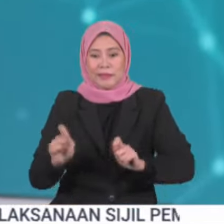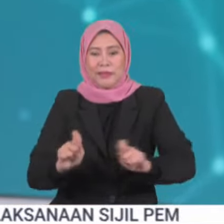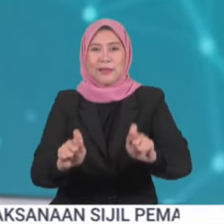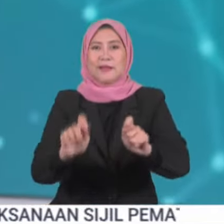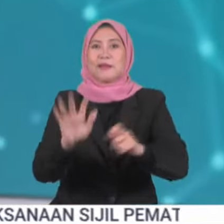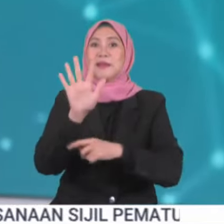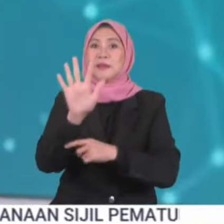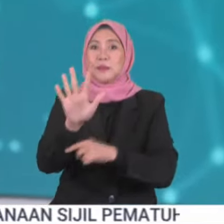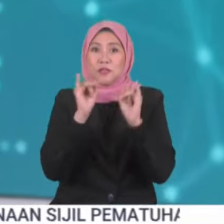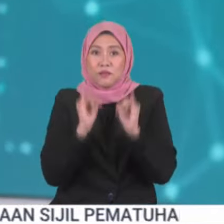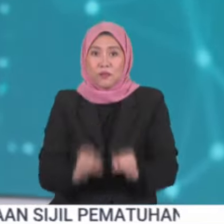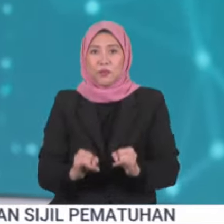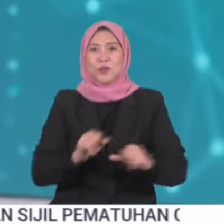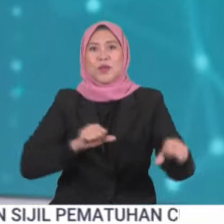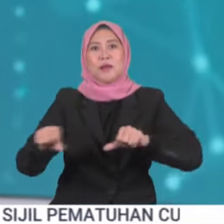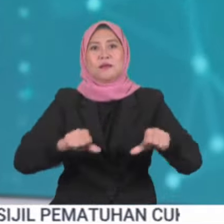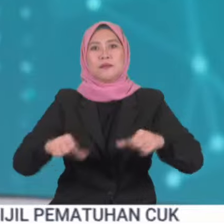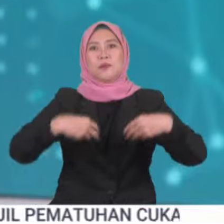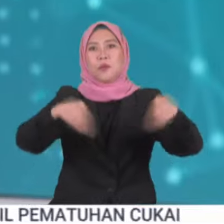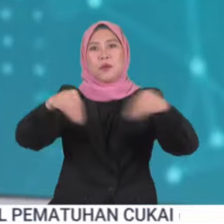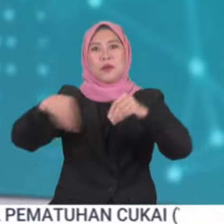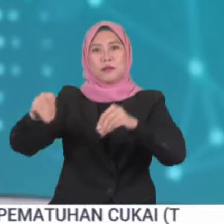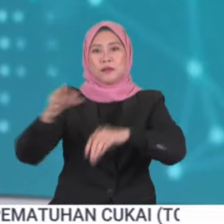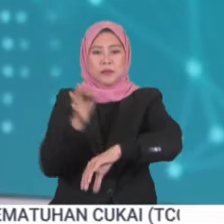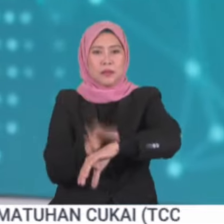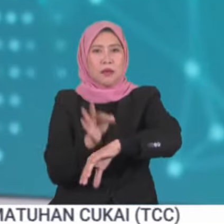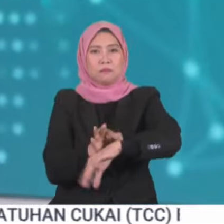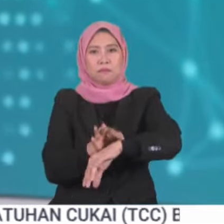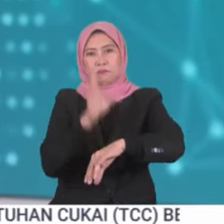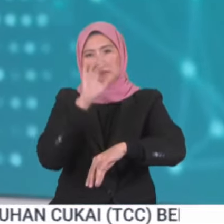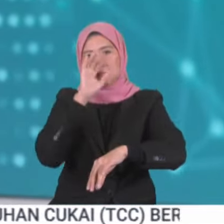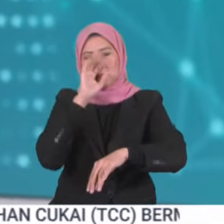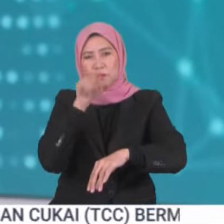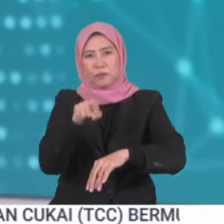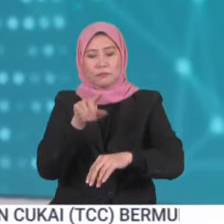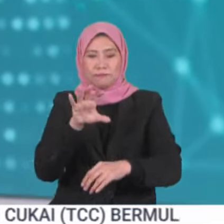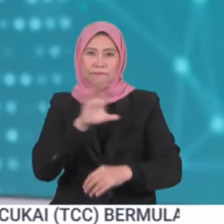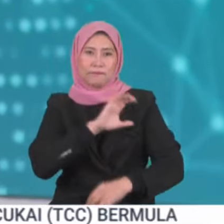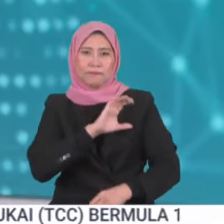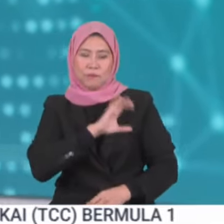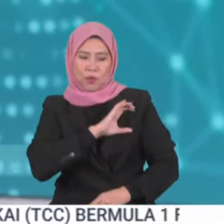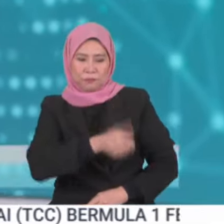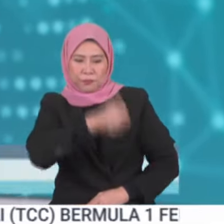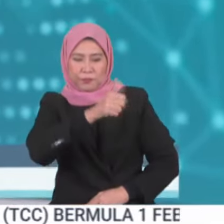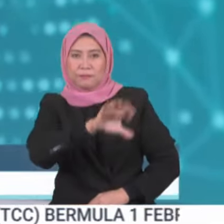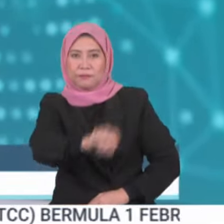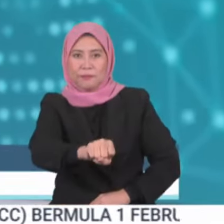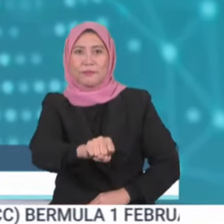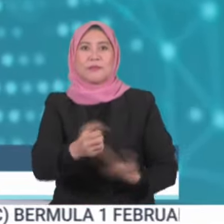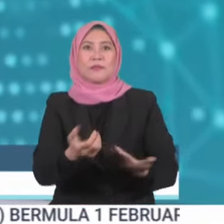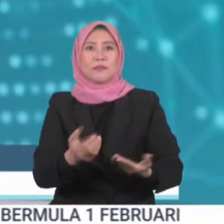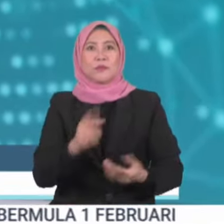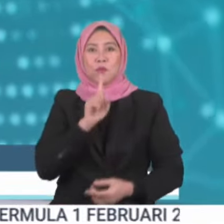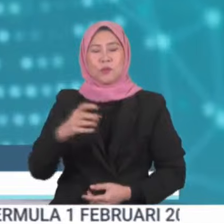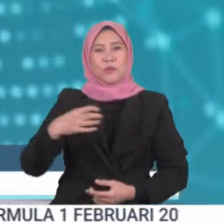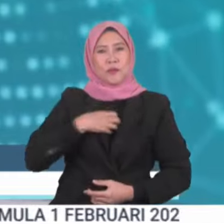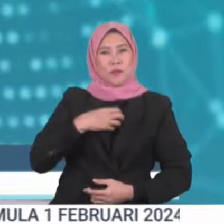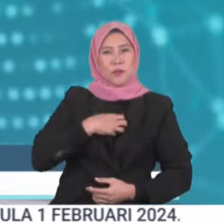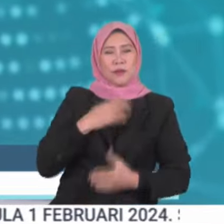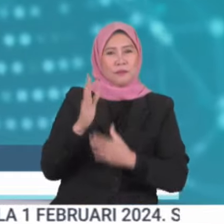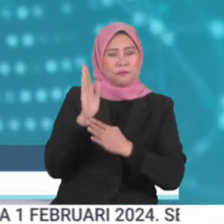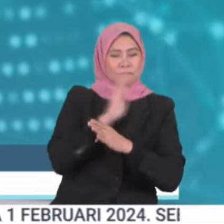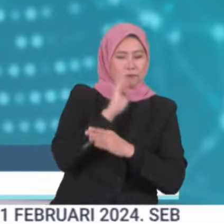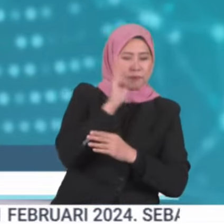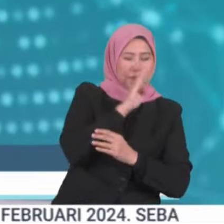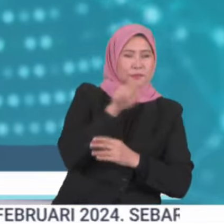Tindakan lima individu bergiat aktif menjual pelbagai jam tangan tiruan dikesan pihak berkuasa. Bertindak hasil aduan serta risikan